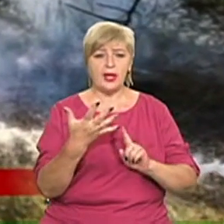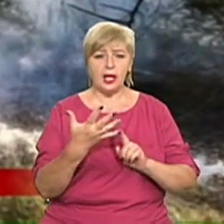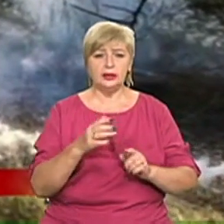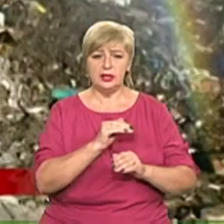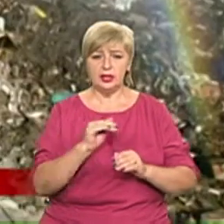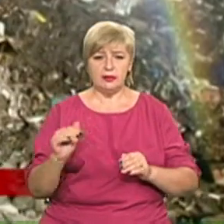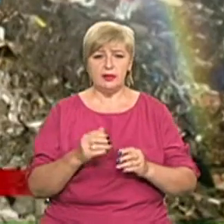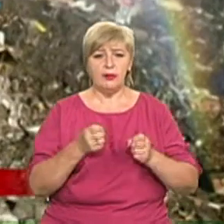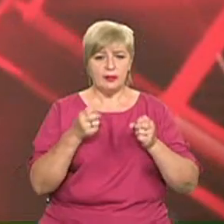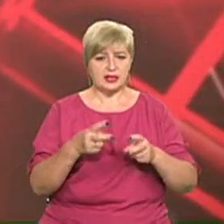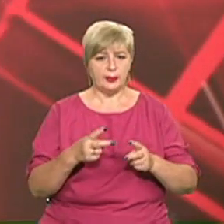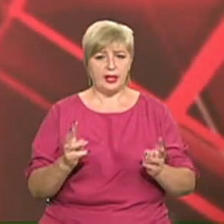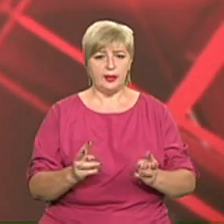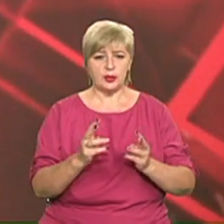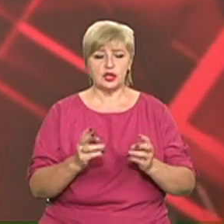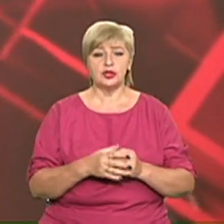небезпеки.